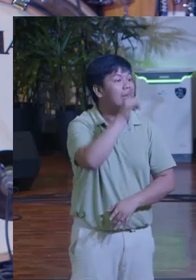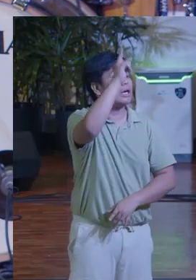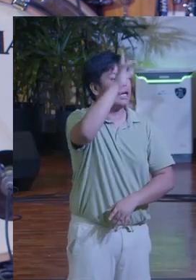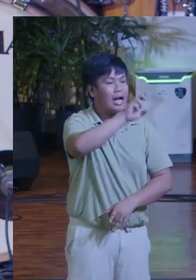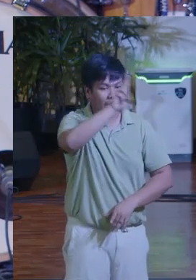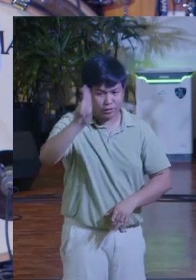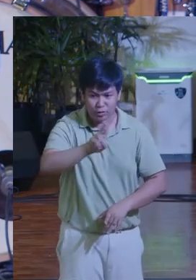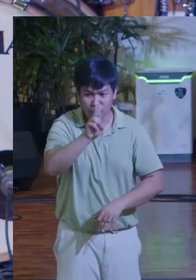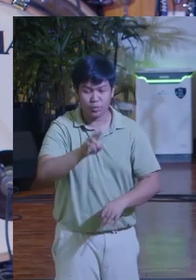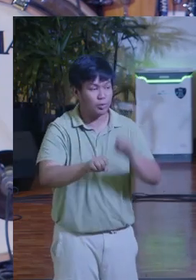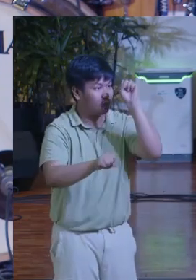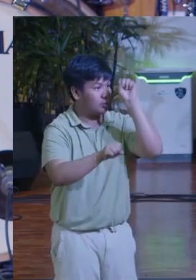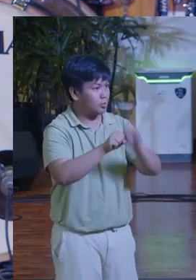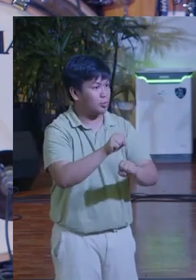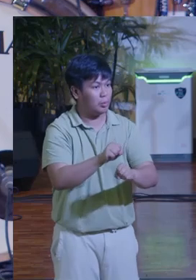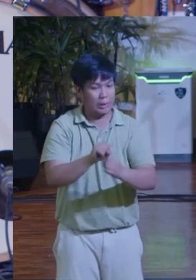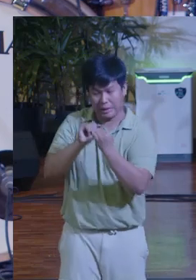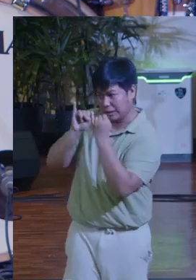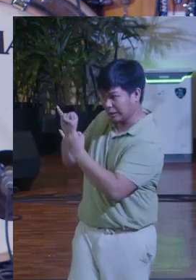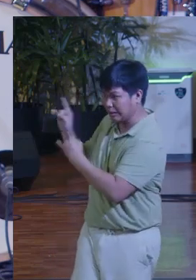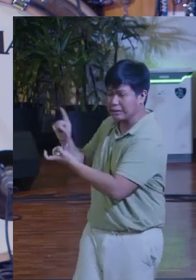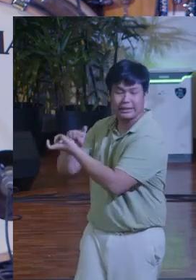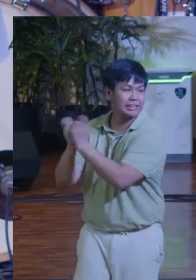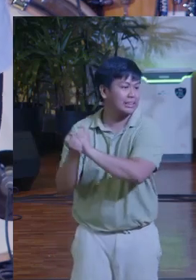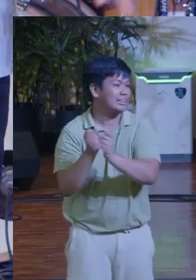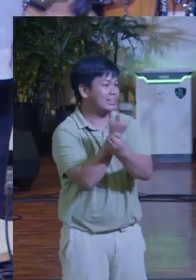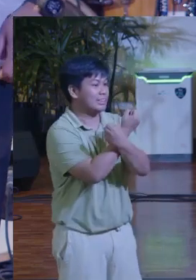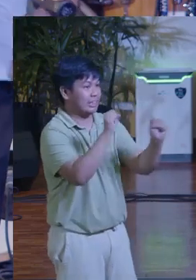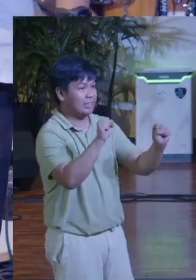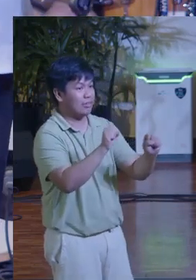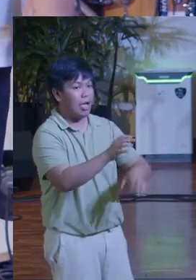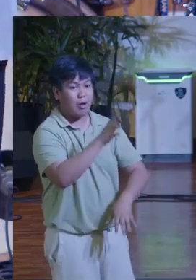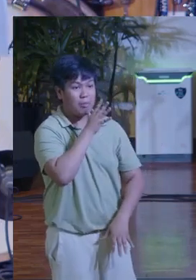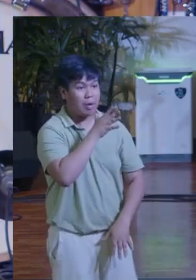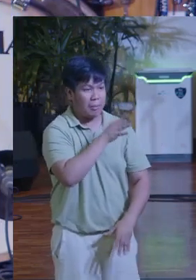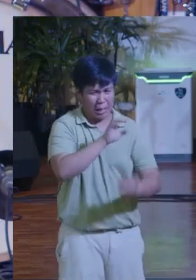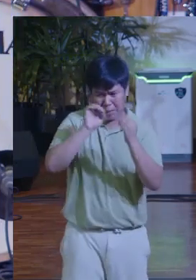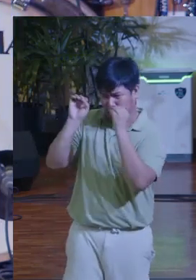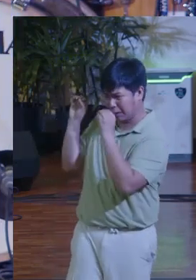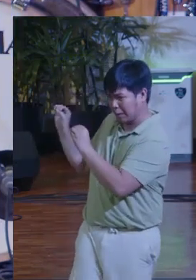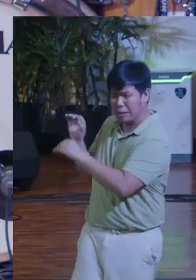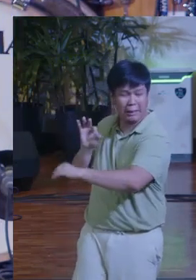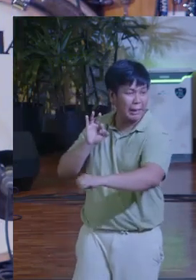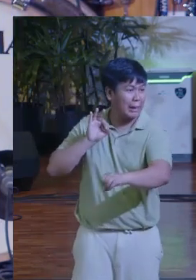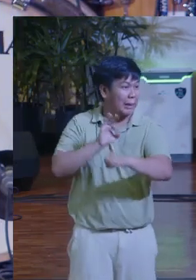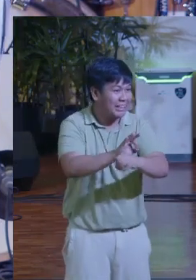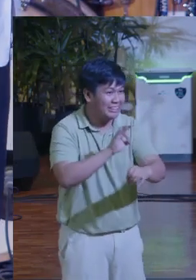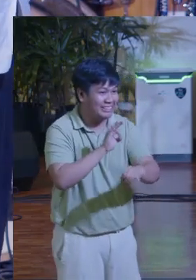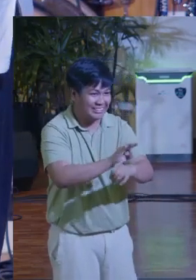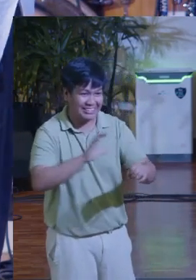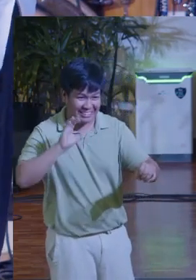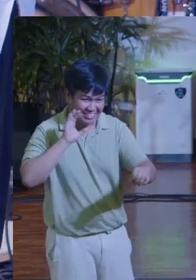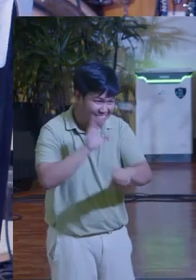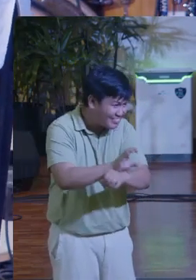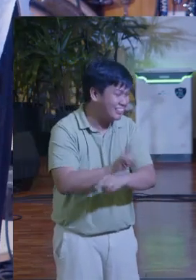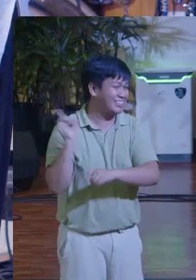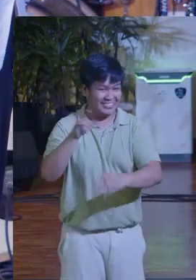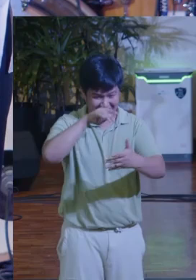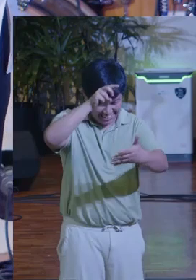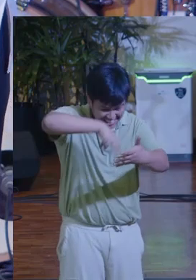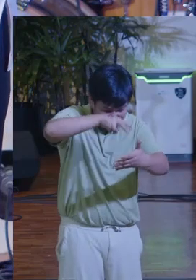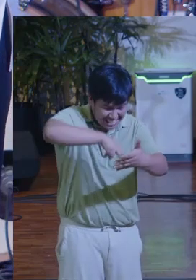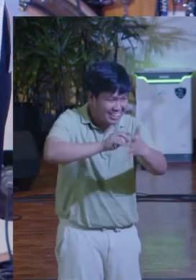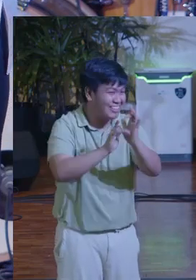Hindi niya po ako may tinantanan sa pagbabasa ng Biblia. Meron po kaming family altar every